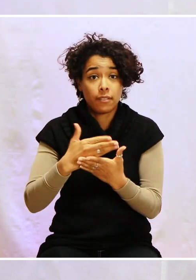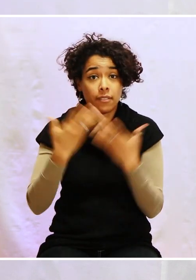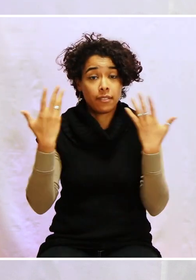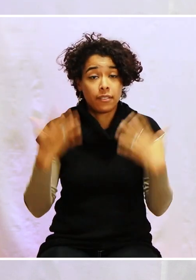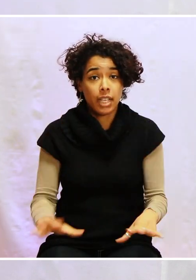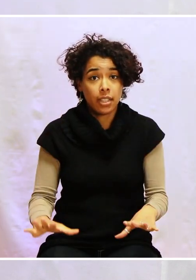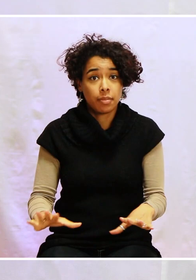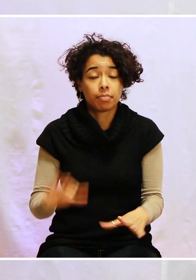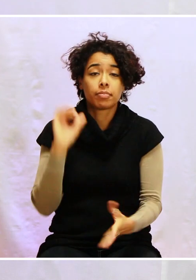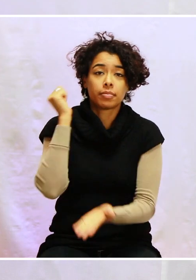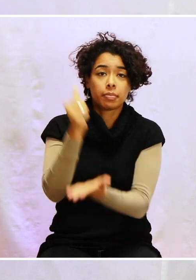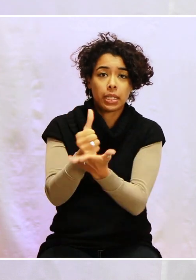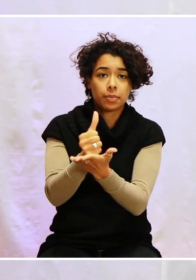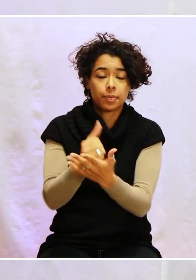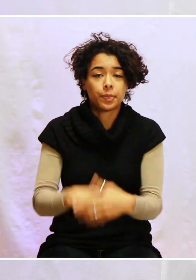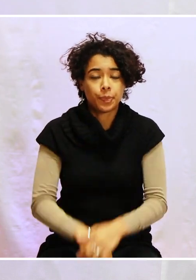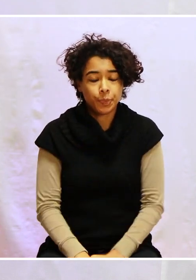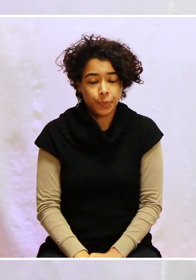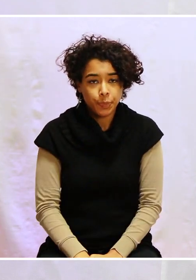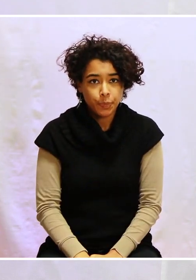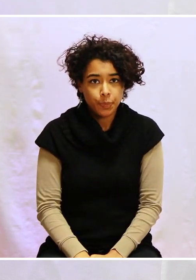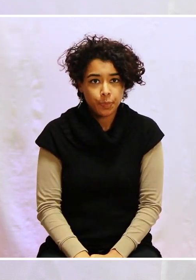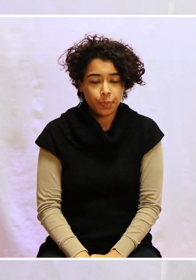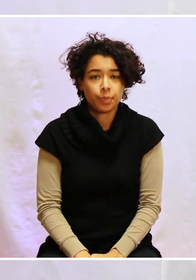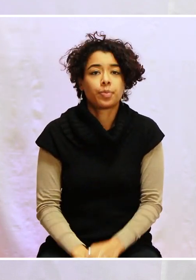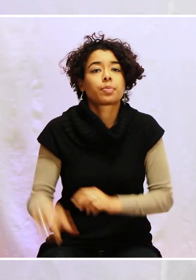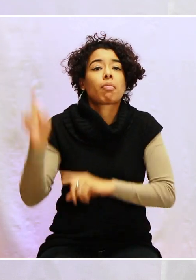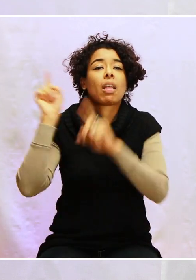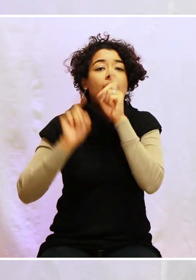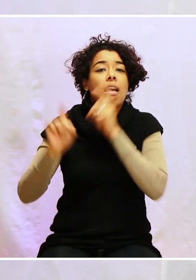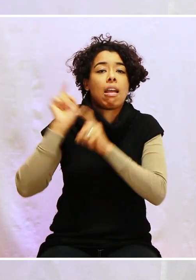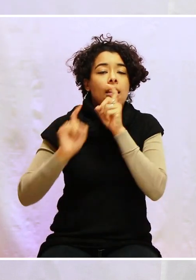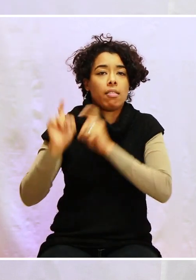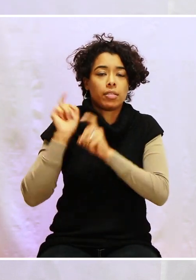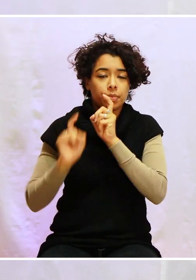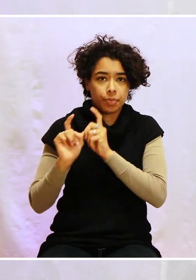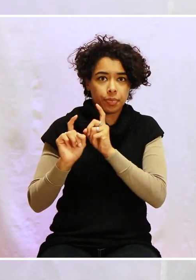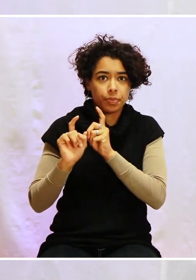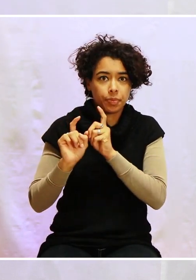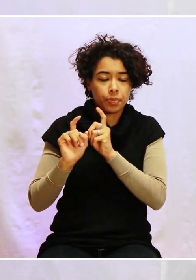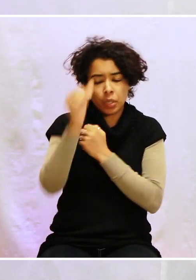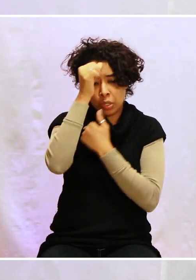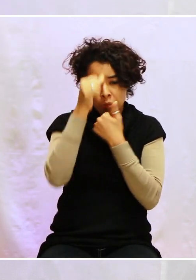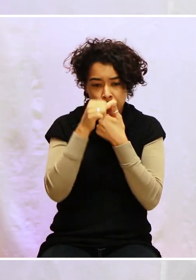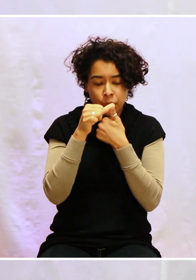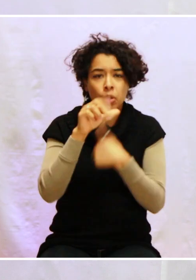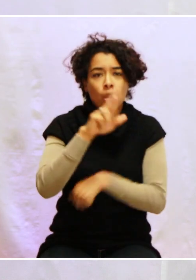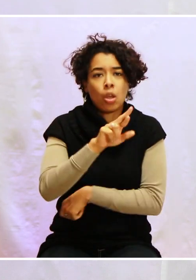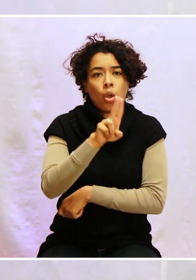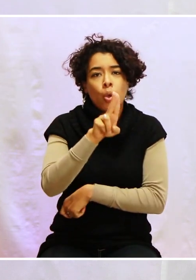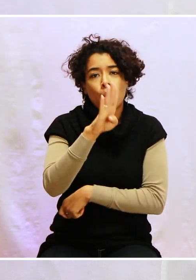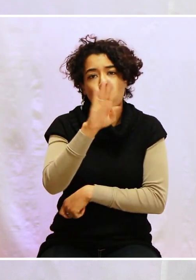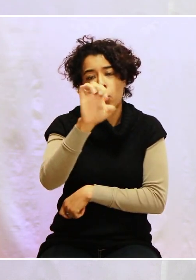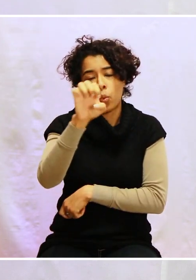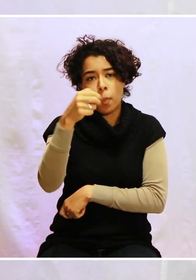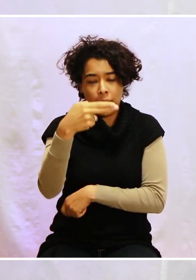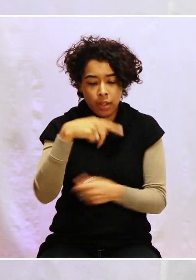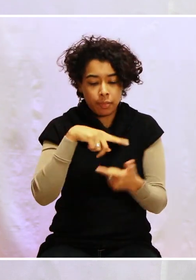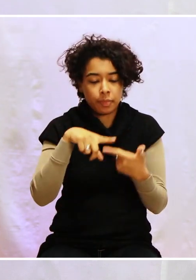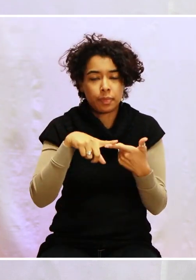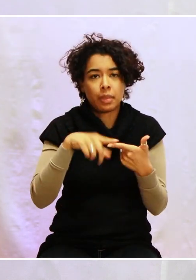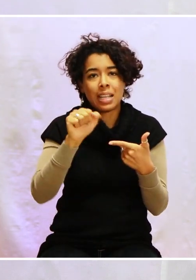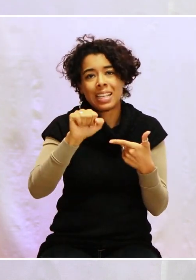Amen. Comme on a vu dans les épisodes précédents, on a vu que Ruben, Siméon et